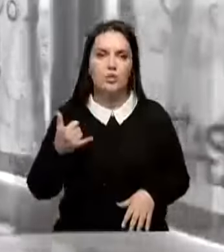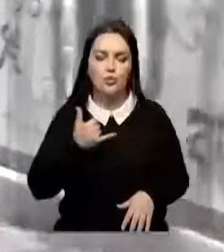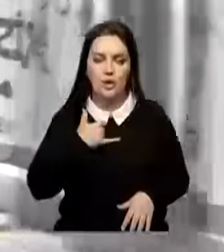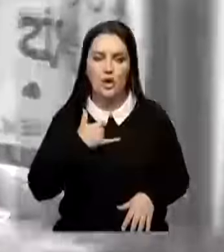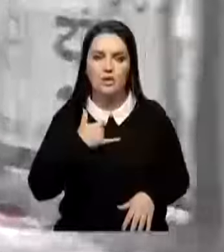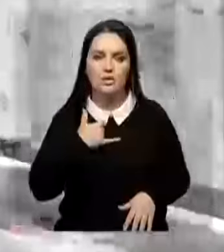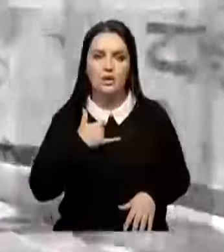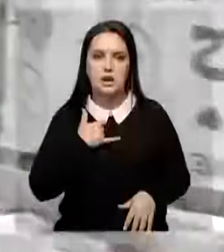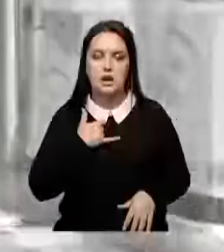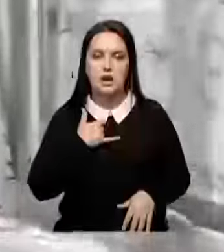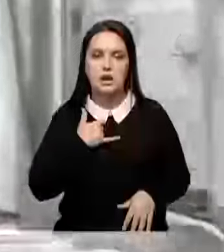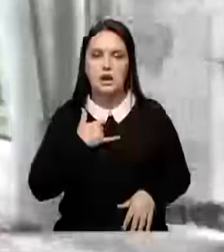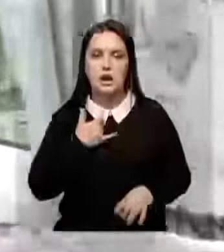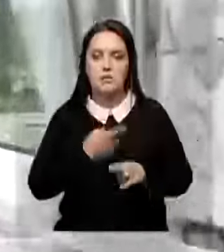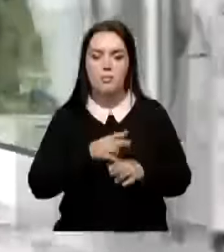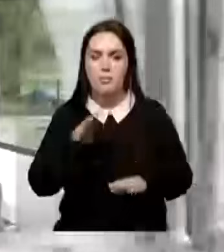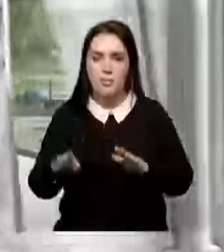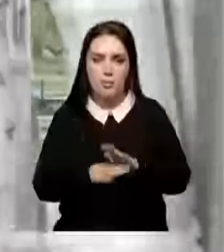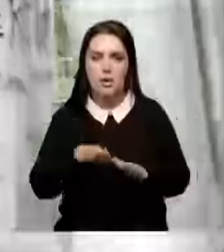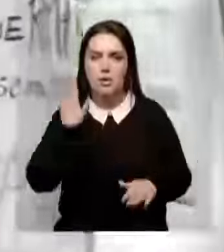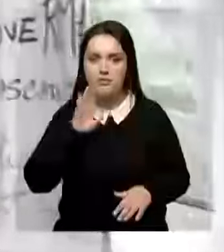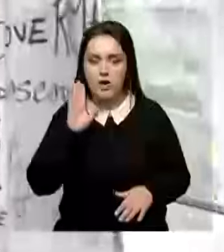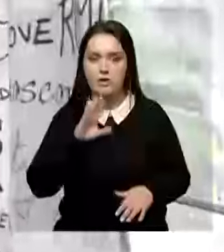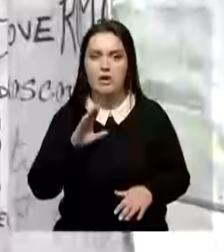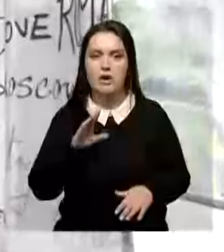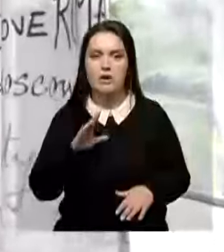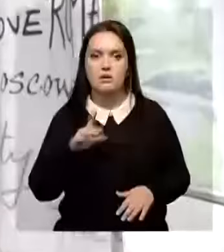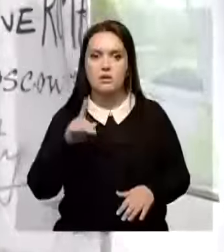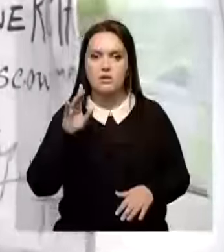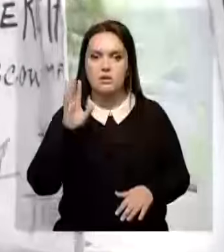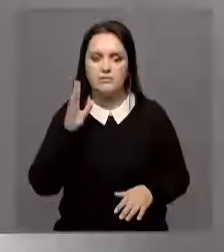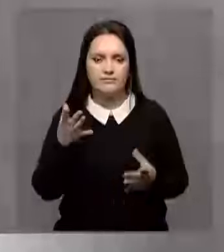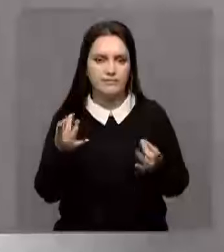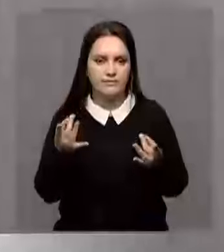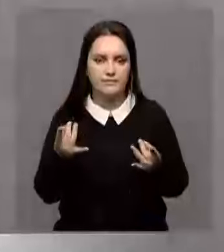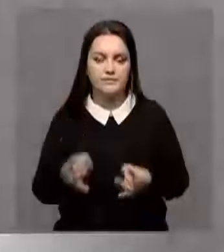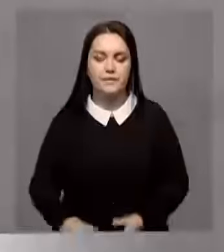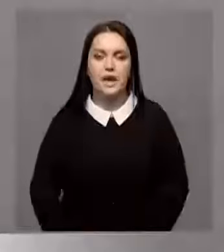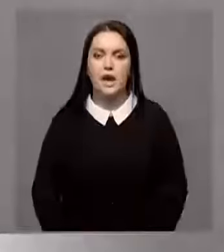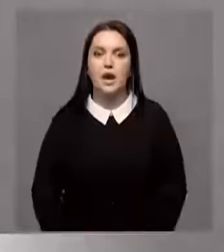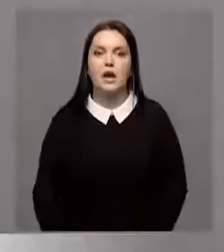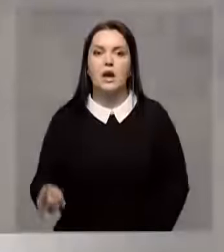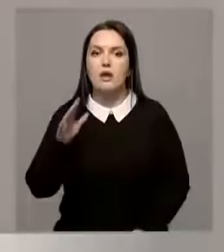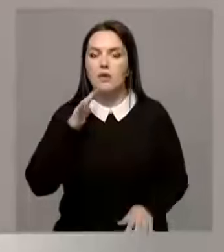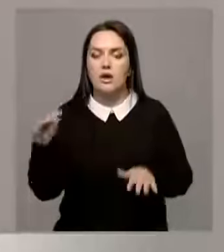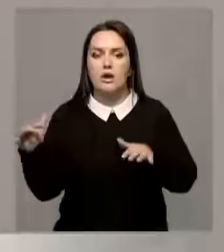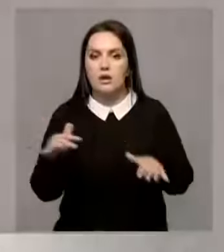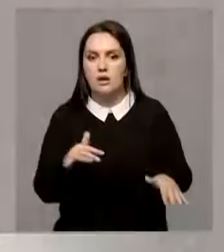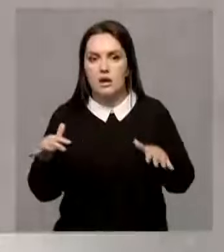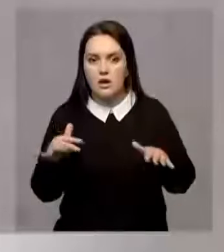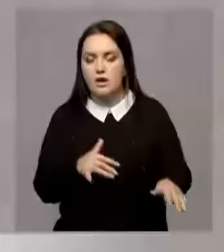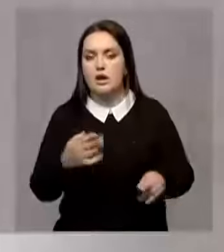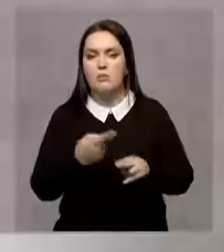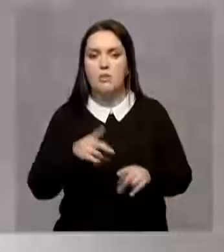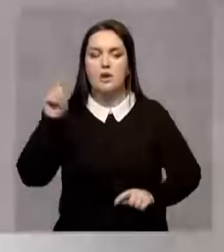в кладовках, везде вода в подвале. Естественно, начинается подниматься плесень. Струящиеся потоки воды и глубокие лужи в